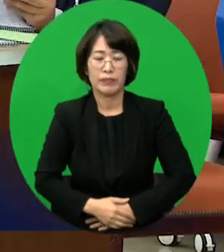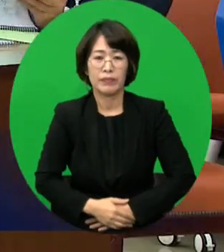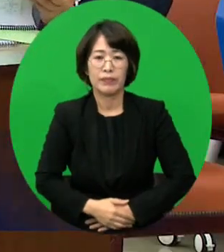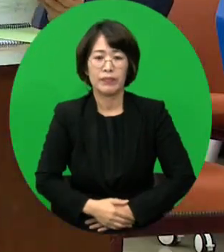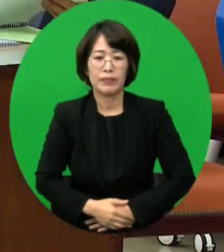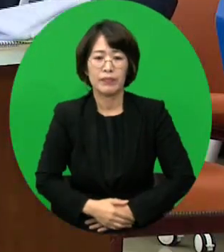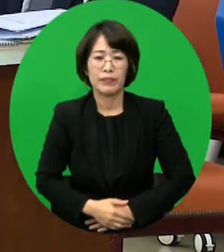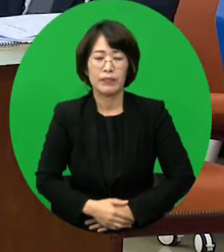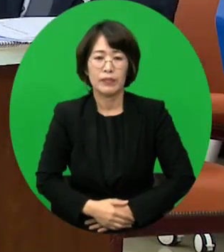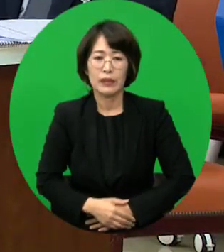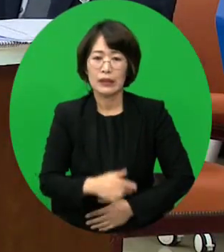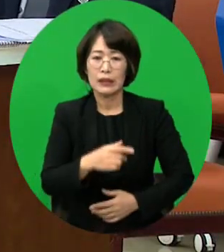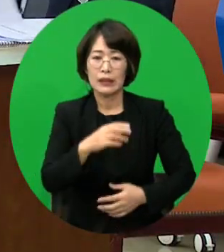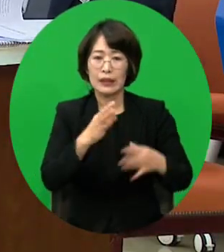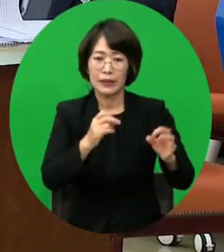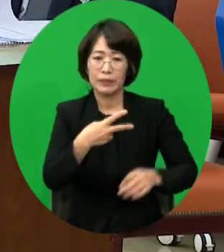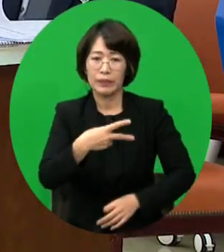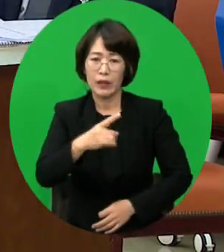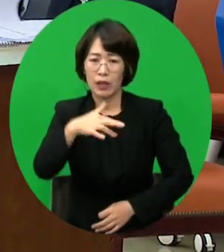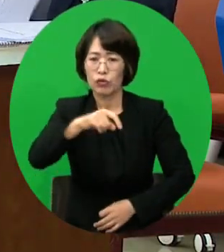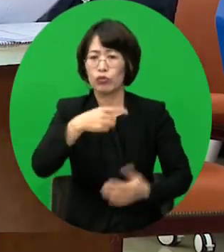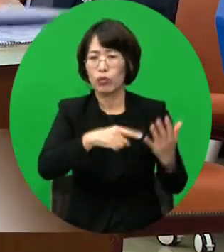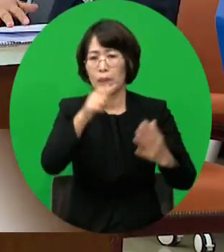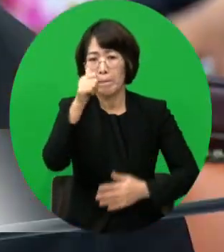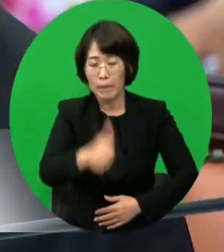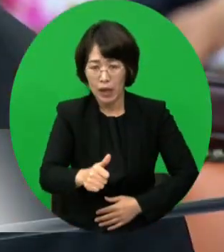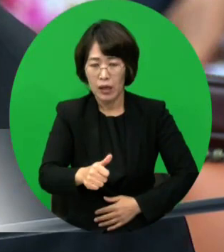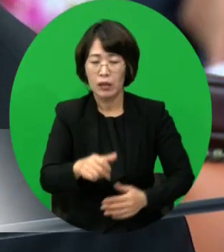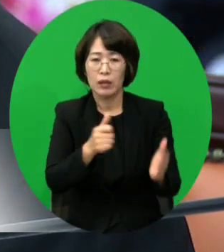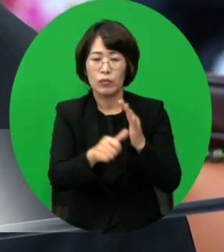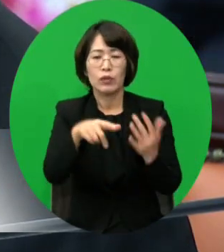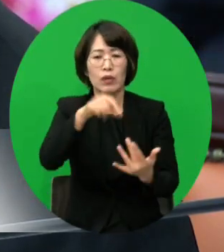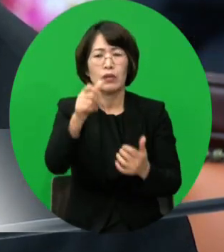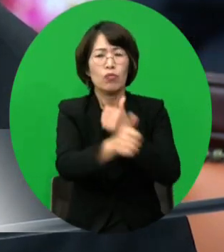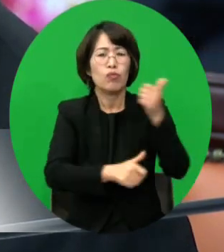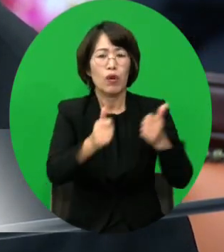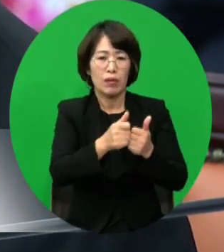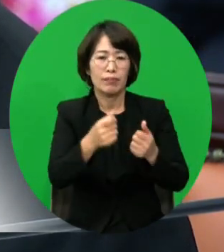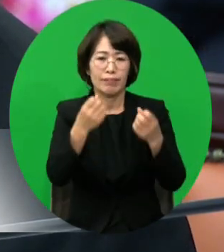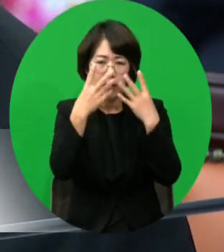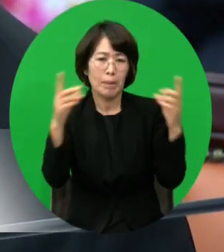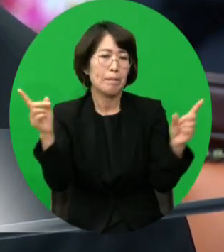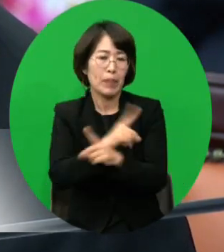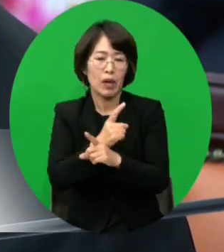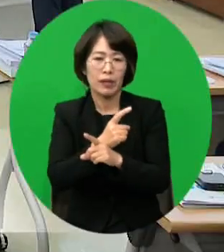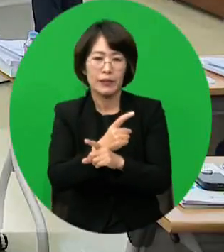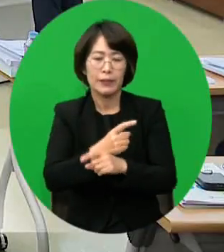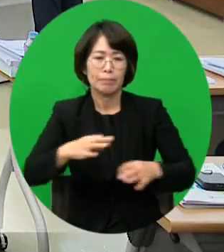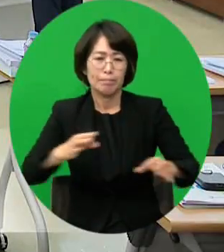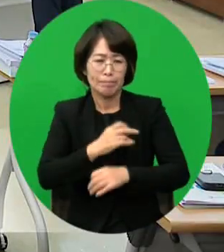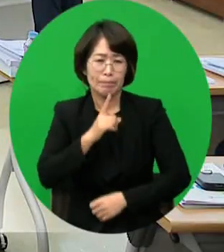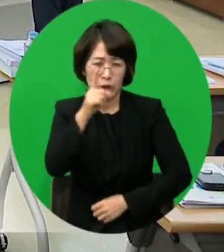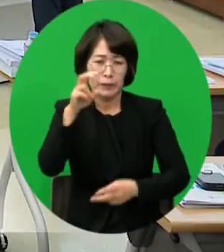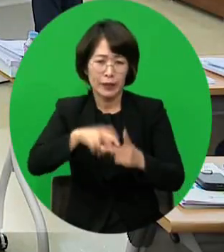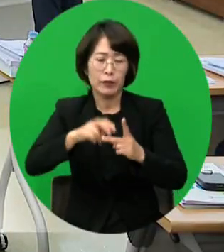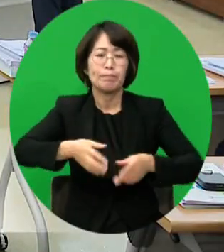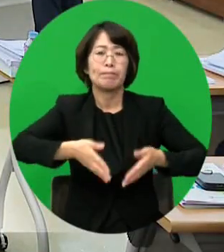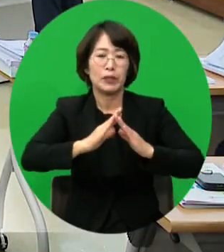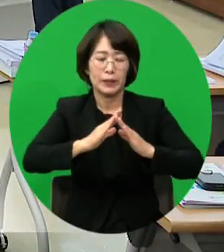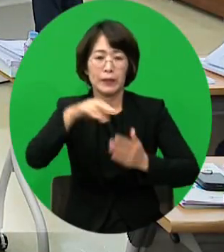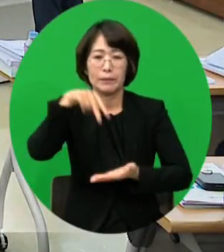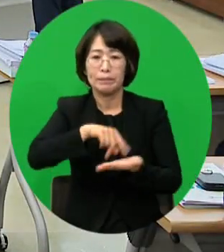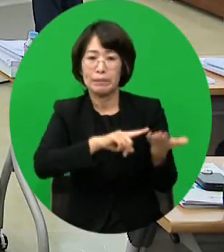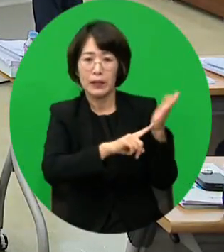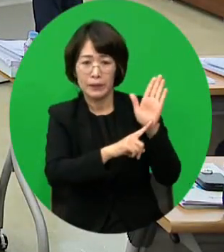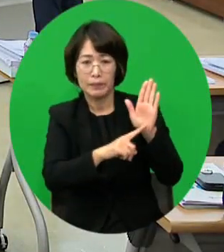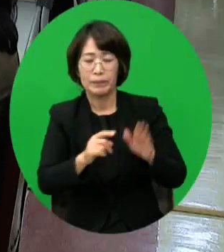있습니다. 김대중 교육감은 곧바로 물품선정위원회의 역할을 재정립하고 클린신고센터도 구축하겠다는 입장을